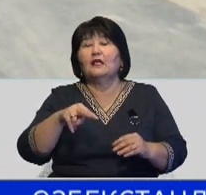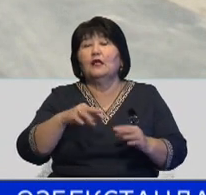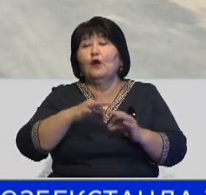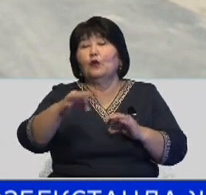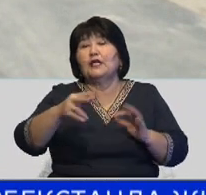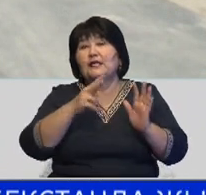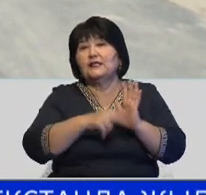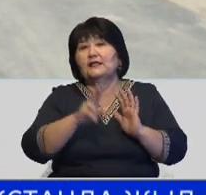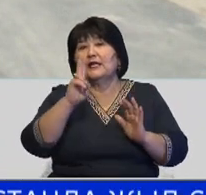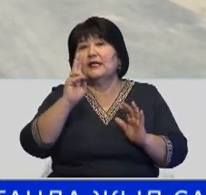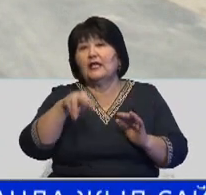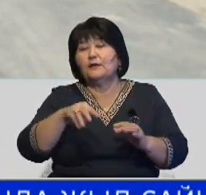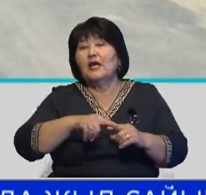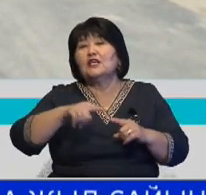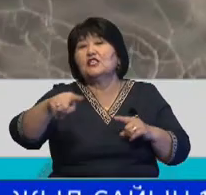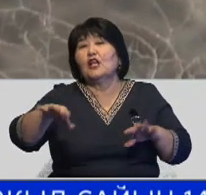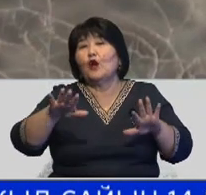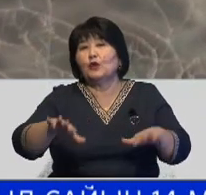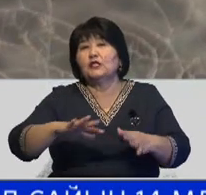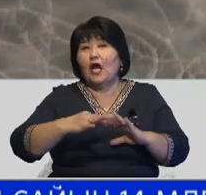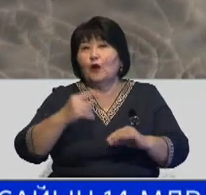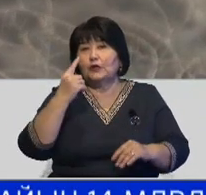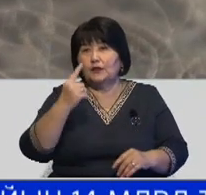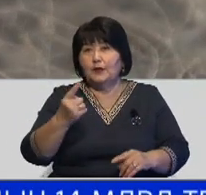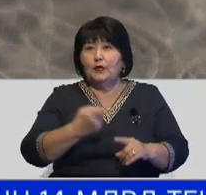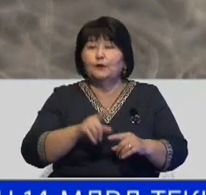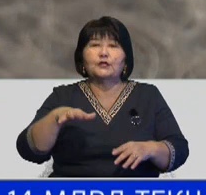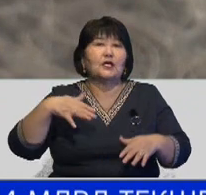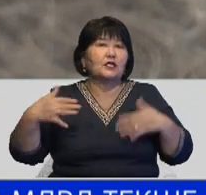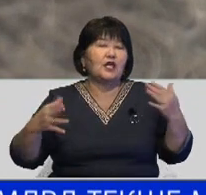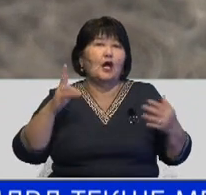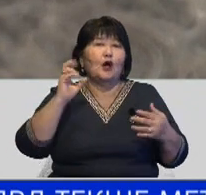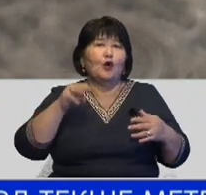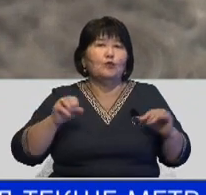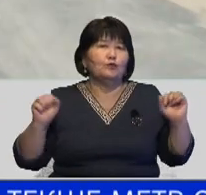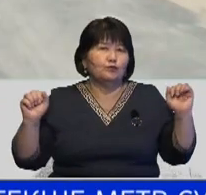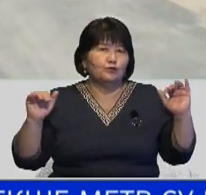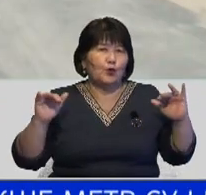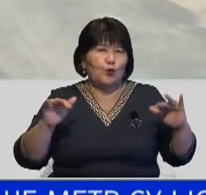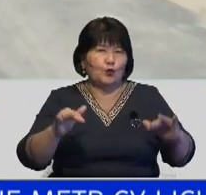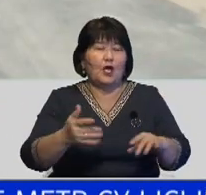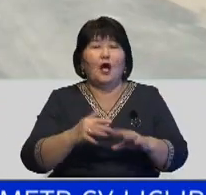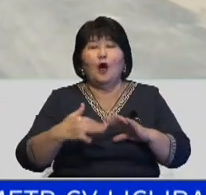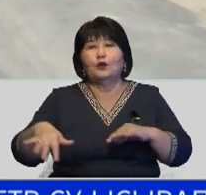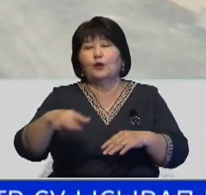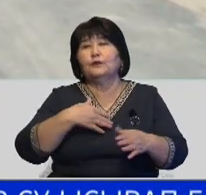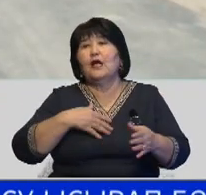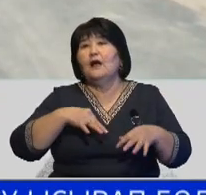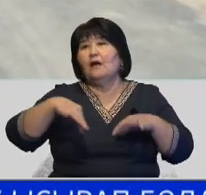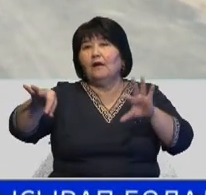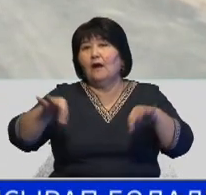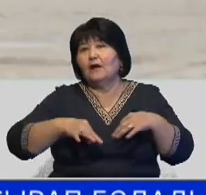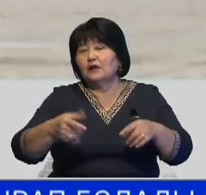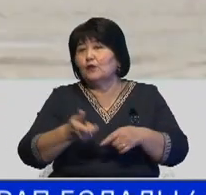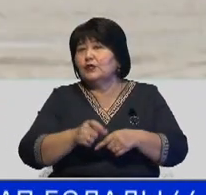км жерде Шалғай орналасқан ауылдардың бірі. Бұрын енді осы жан-жағымызды құм қоршаған, аудан орталығымен қатынасымыз өте